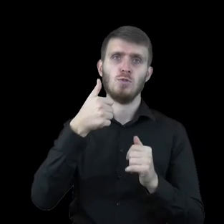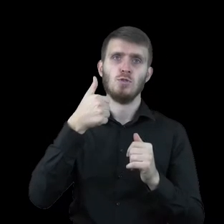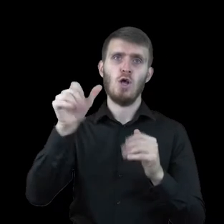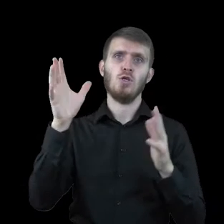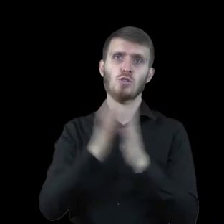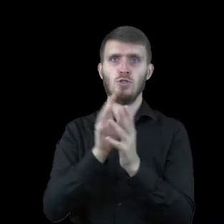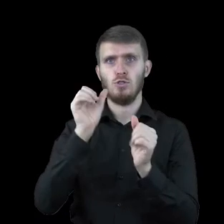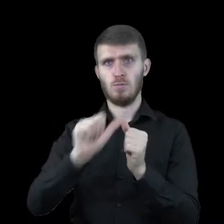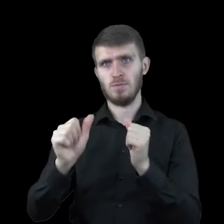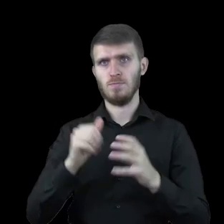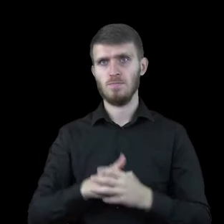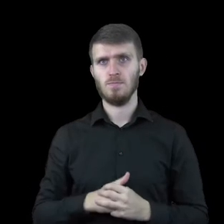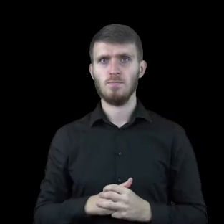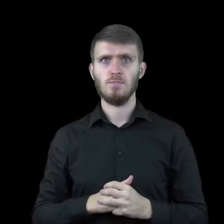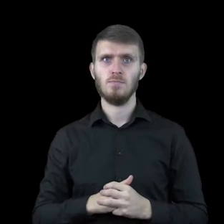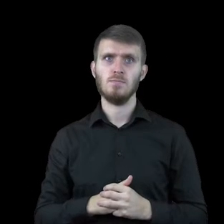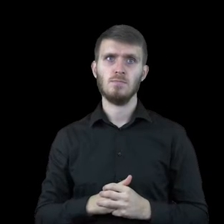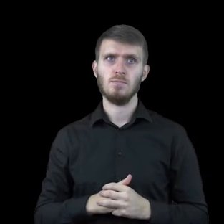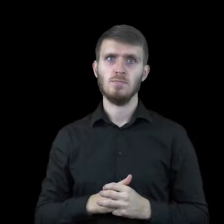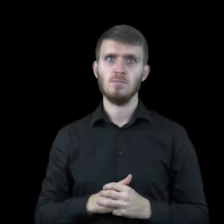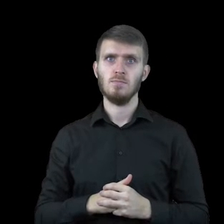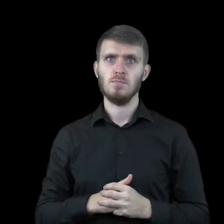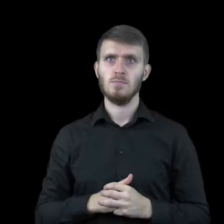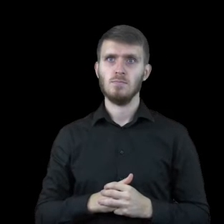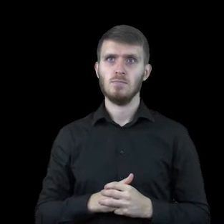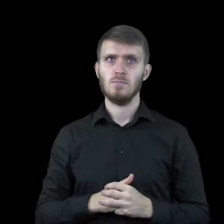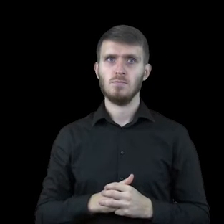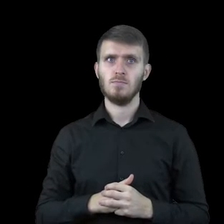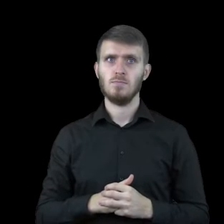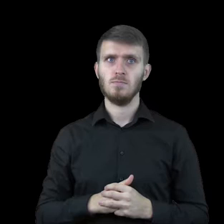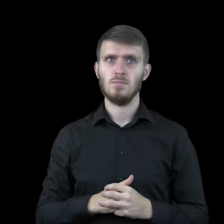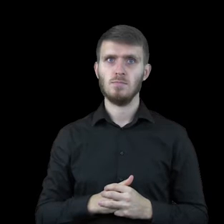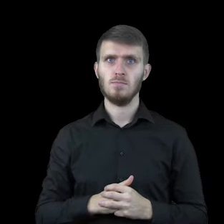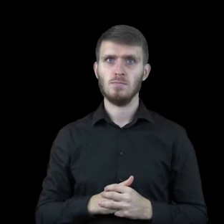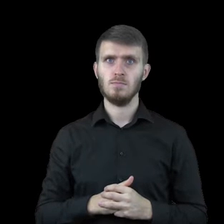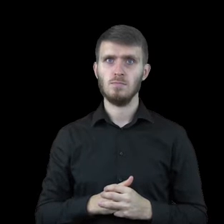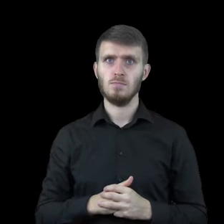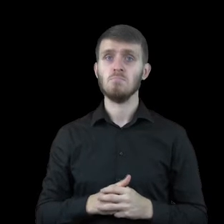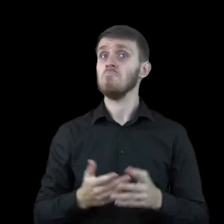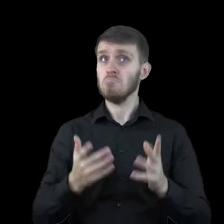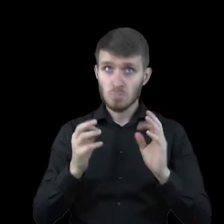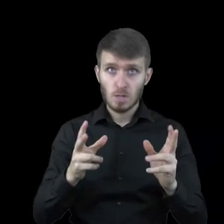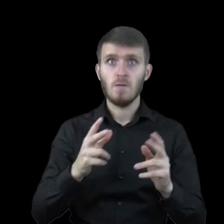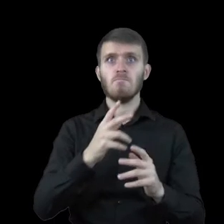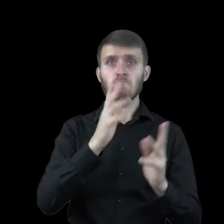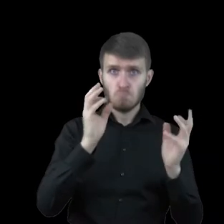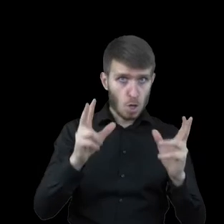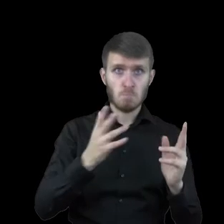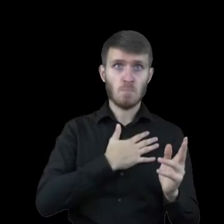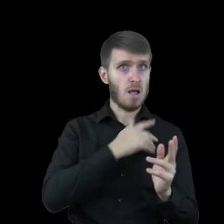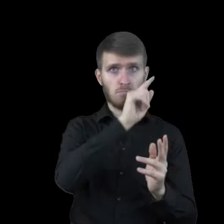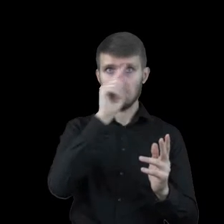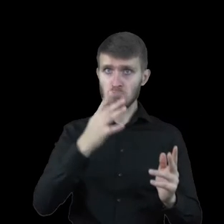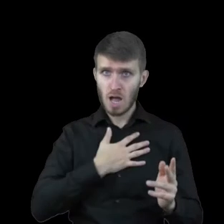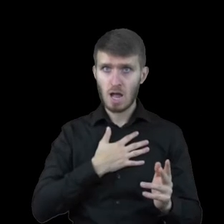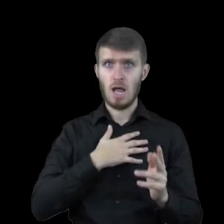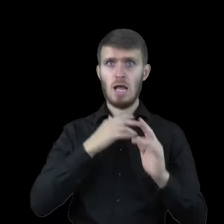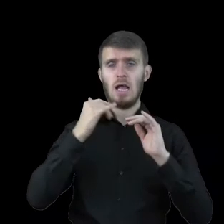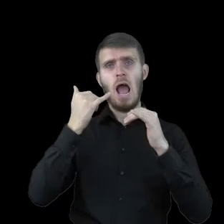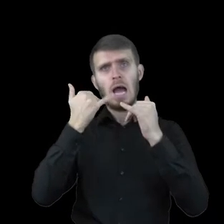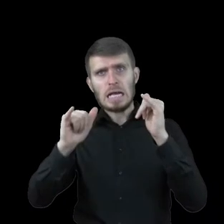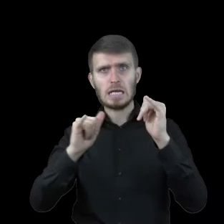się wycofałem, żeby nie wyprzedzać faktów. Czyli kąty odpowiadające, w przypadku kiedy sieczna przecina